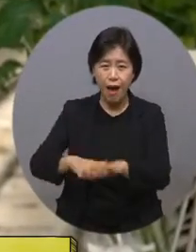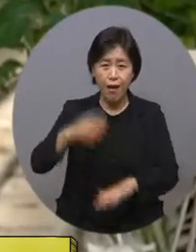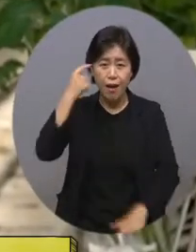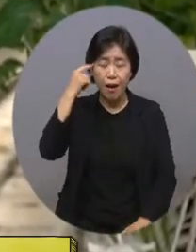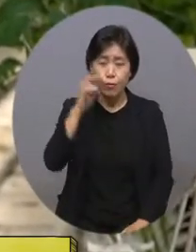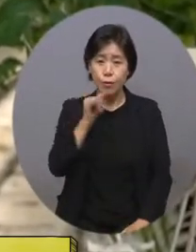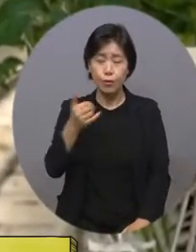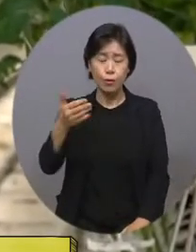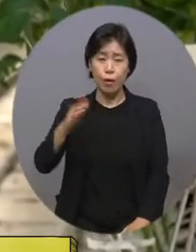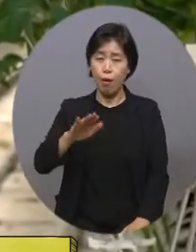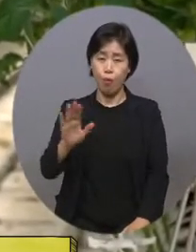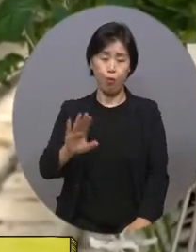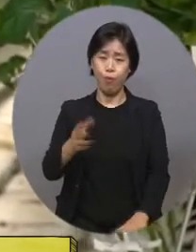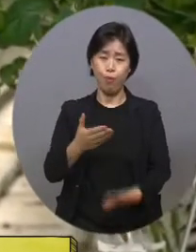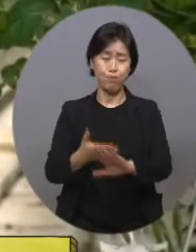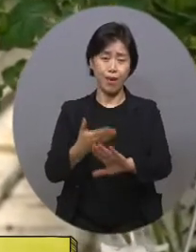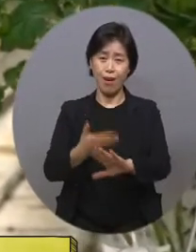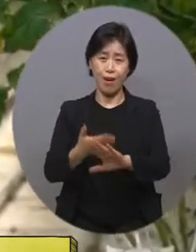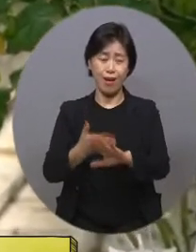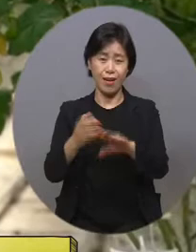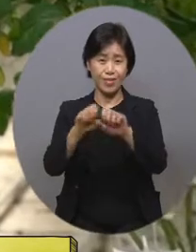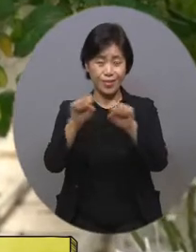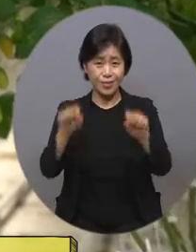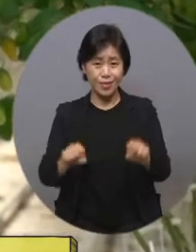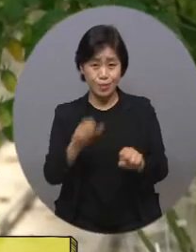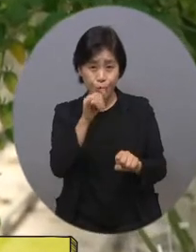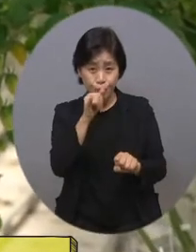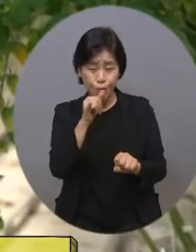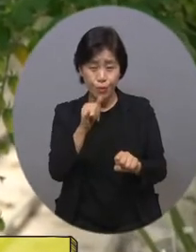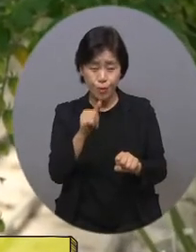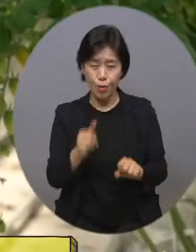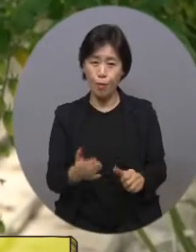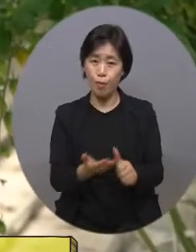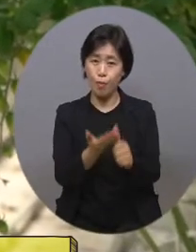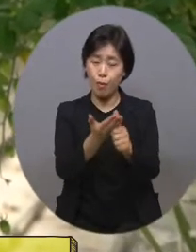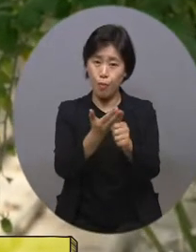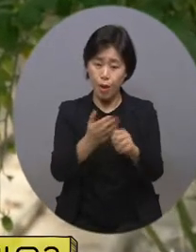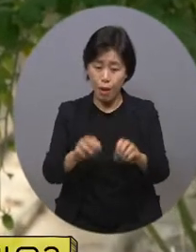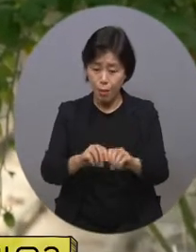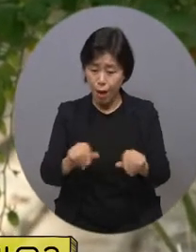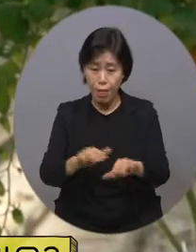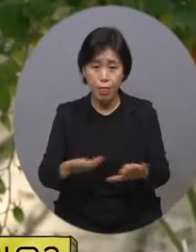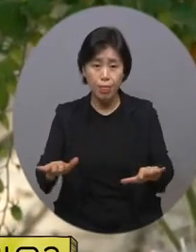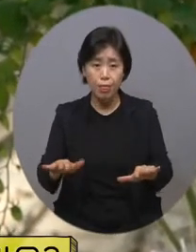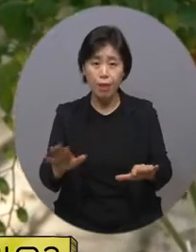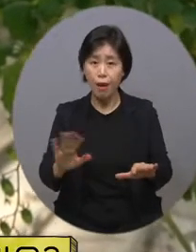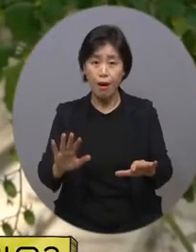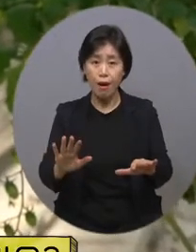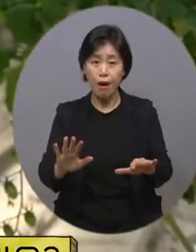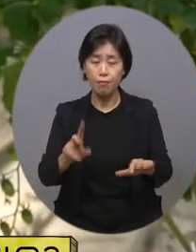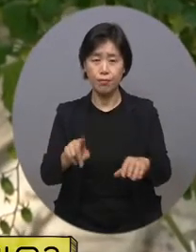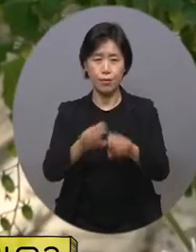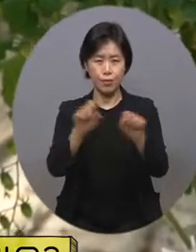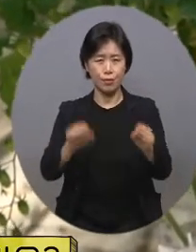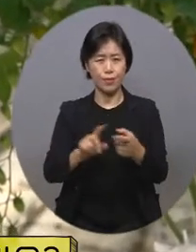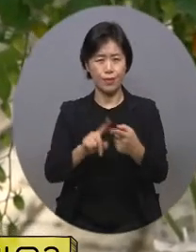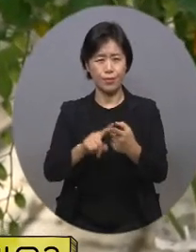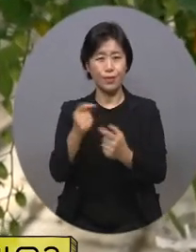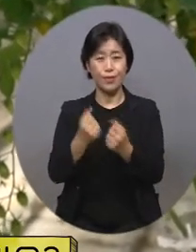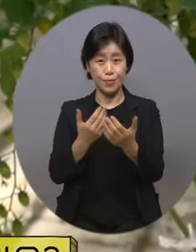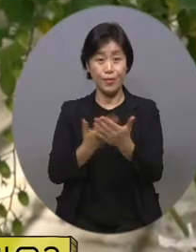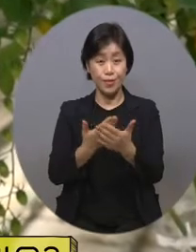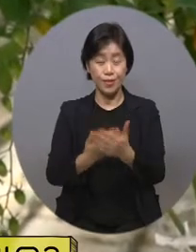예. 그런데 전혀 다른 방식으로 식물들이 자라나고 있는 것 같더라고요. 예. 이런 시스템에 대해서도 한번